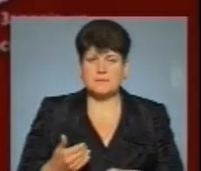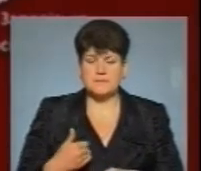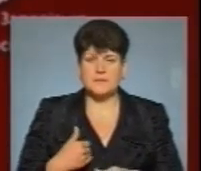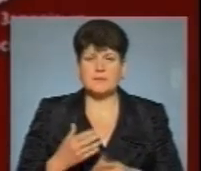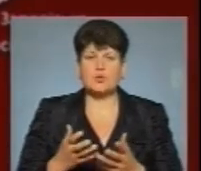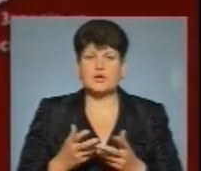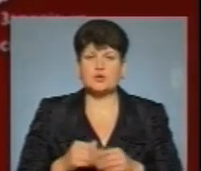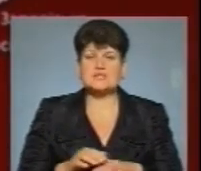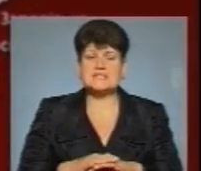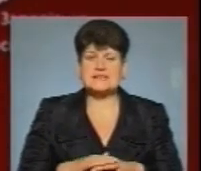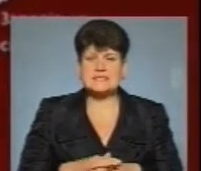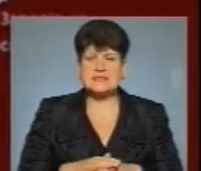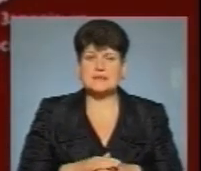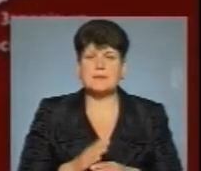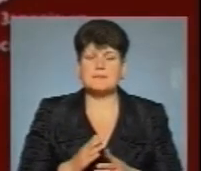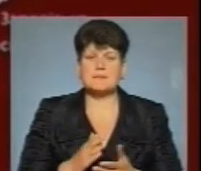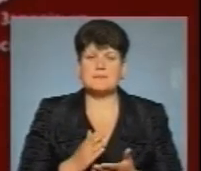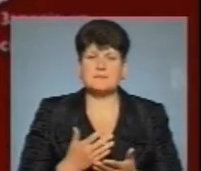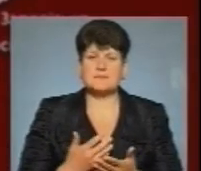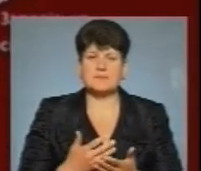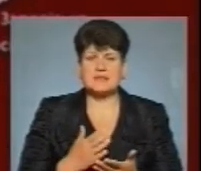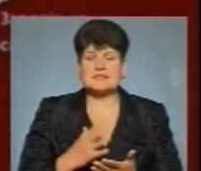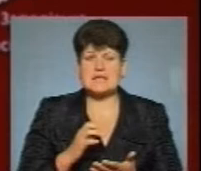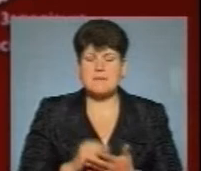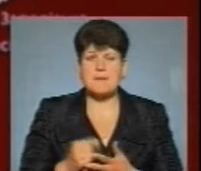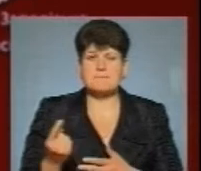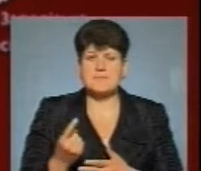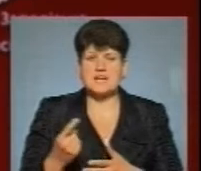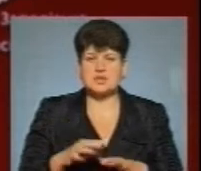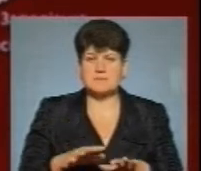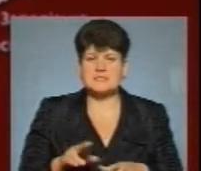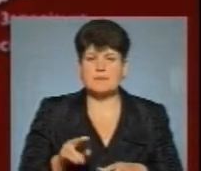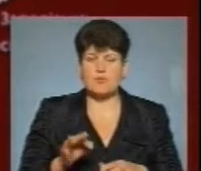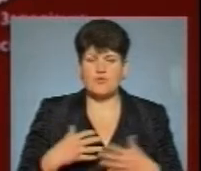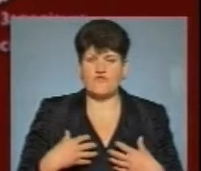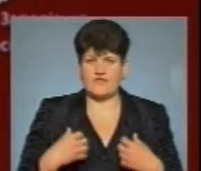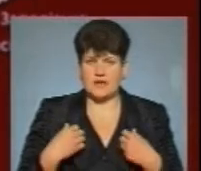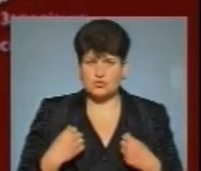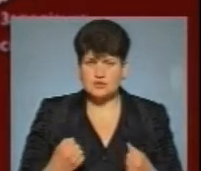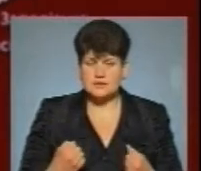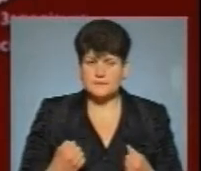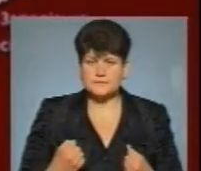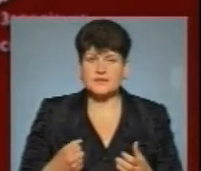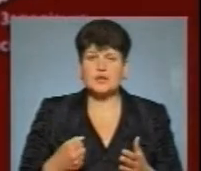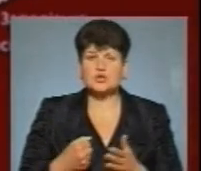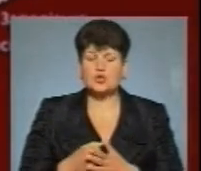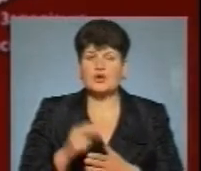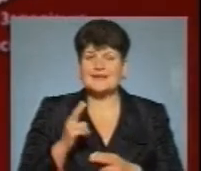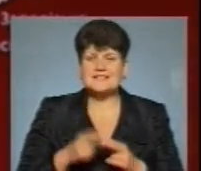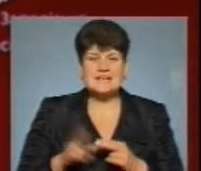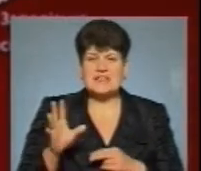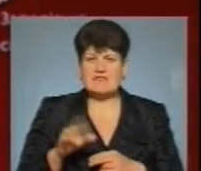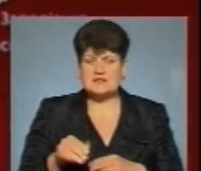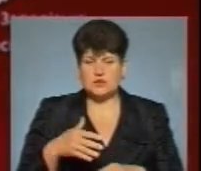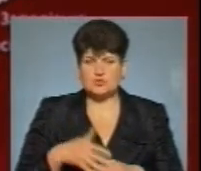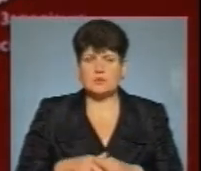кількості населення, і ми майже там займаємо перше місце там по видуженню. Тобто, ну, до кінця не всі розуміють, чому саме